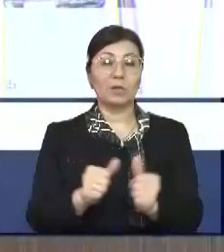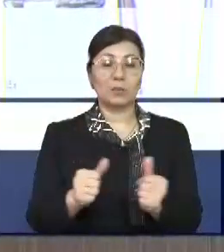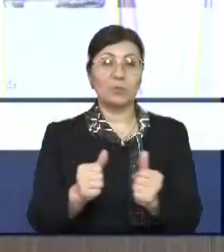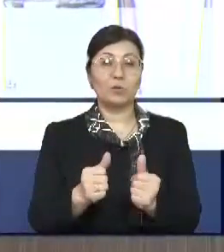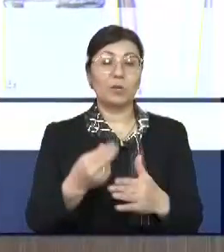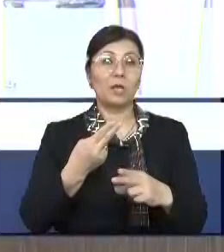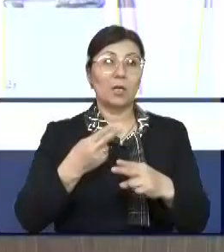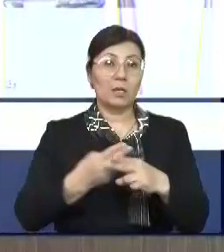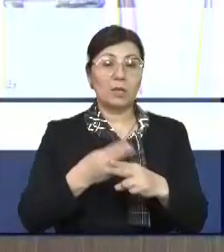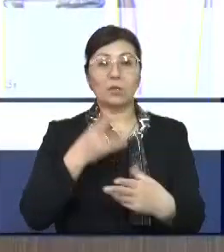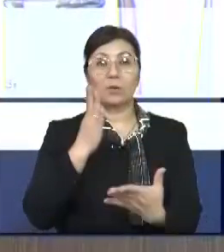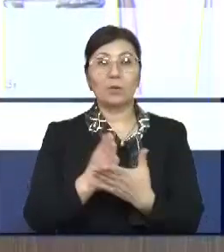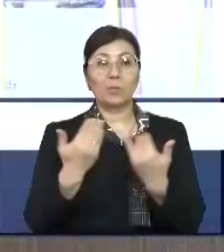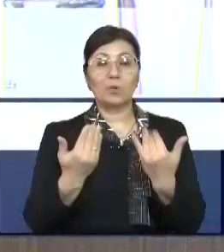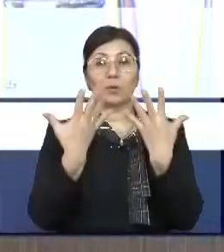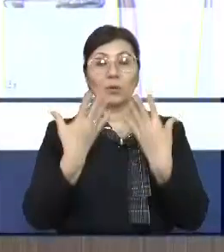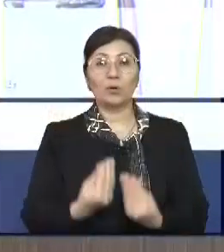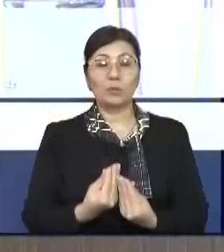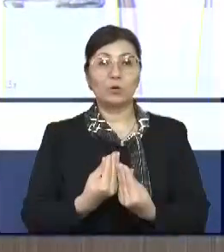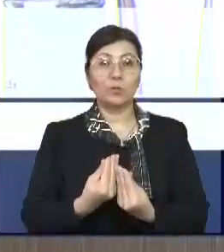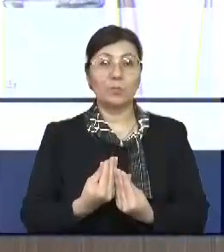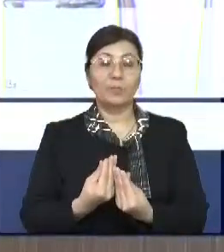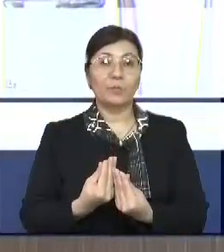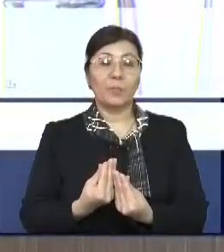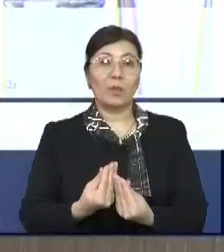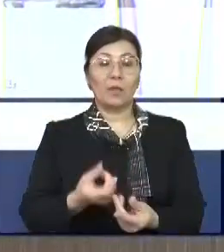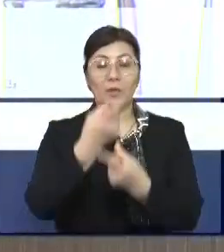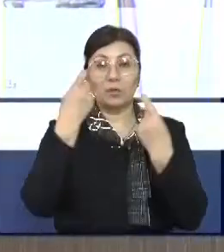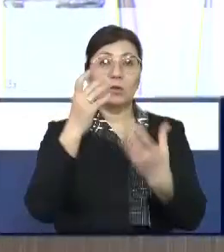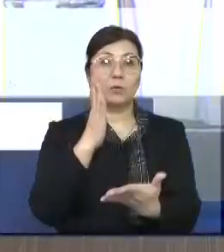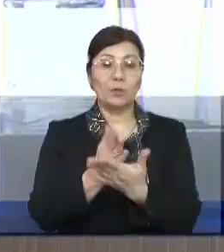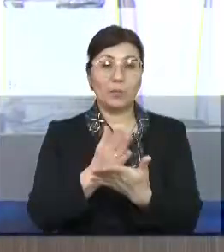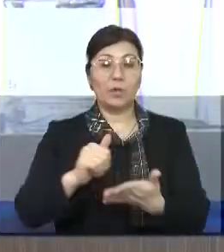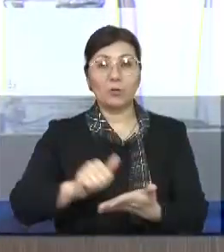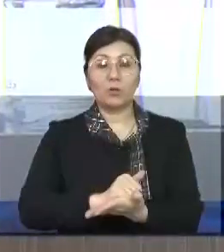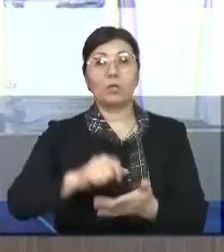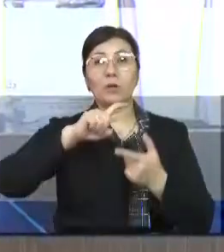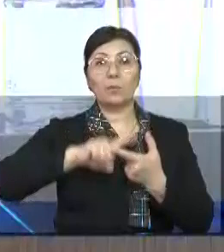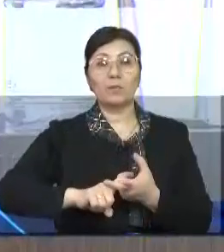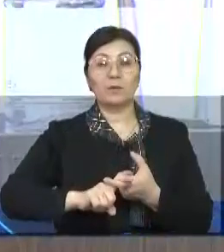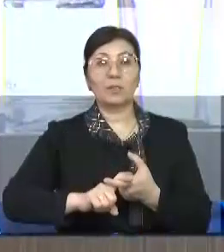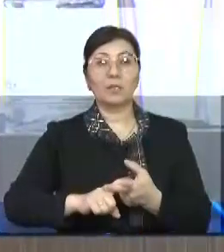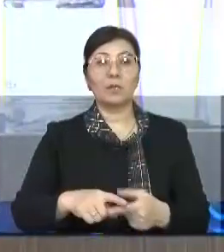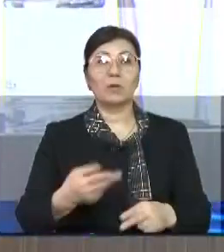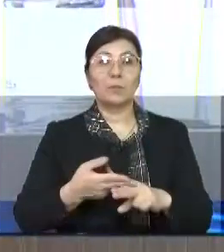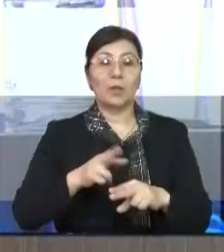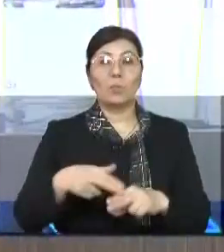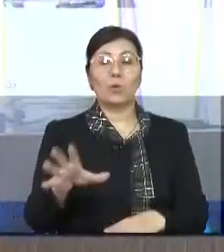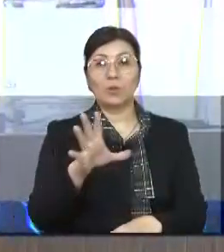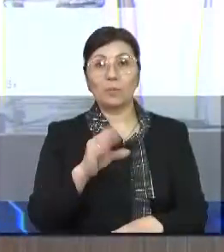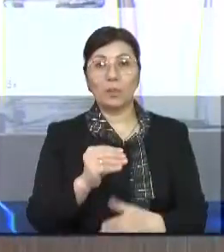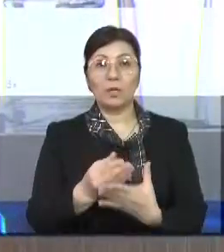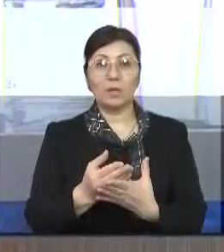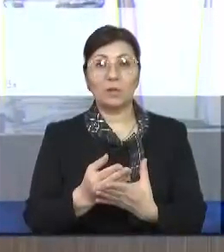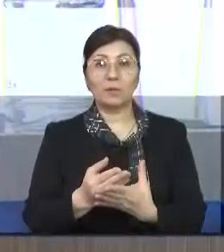дұрыс болмауы. Бүгінгі күнге 94 жобаның кепіл құжаттары бойынша ескертулер бар. Осы кемшіліктерді жақын арада ұстап, наурыз айының басында